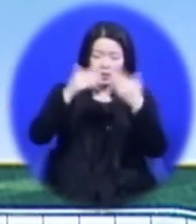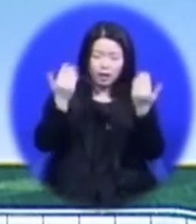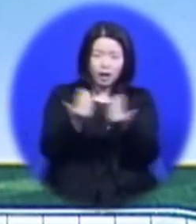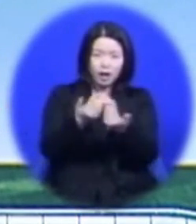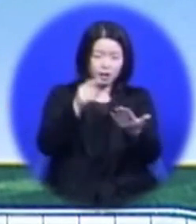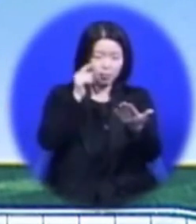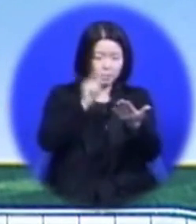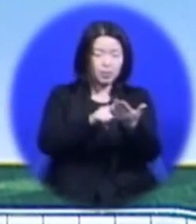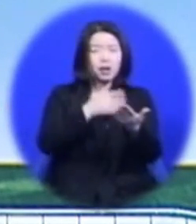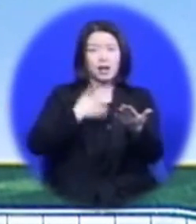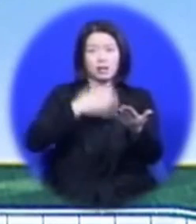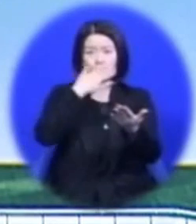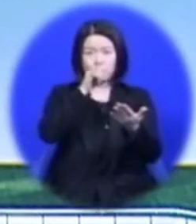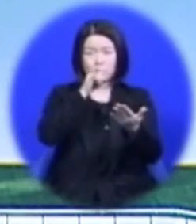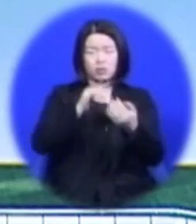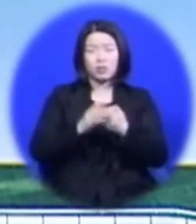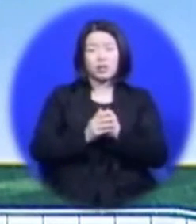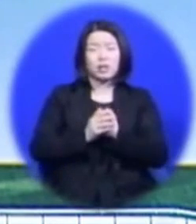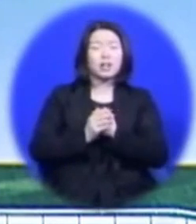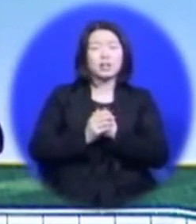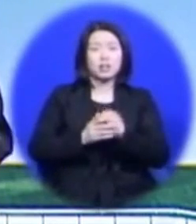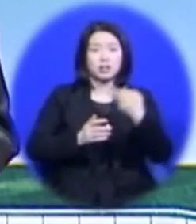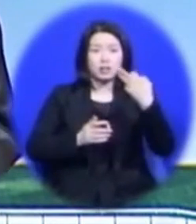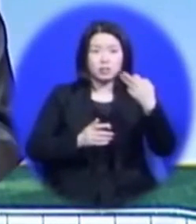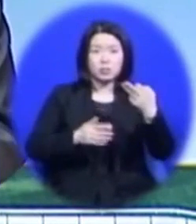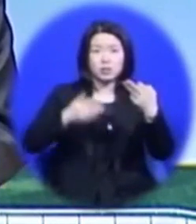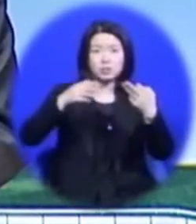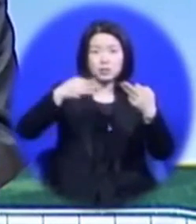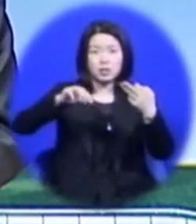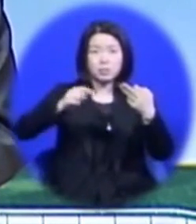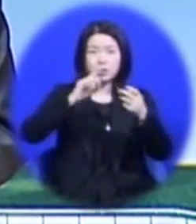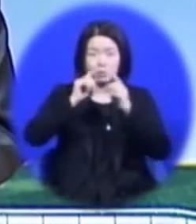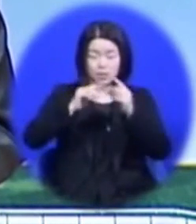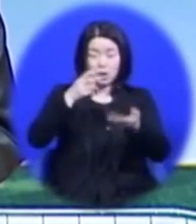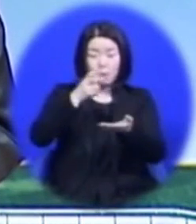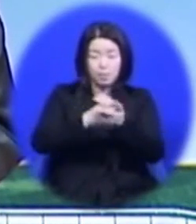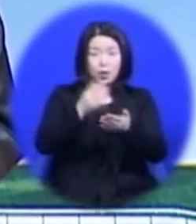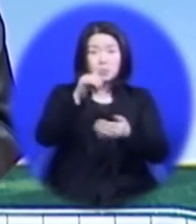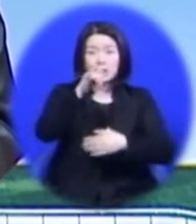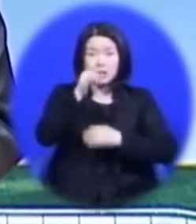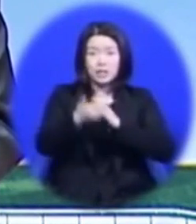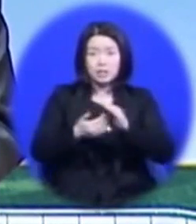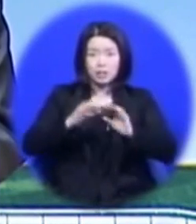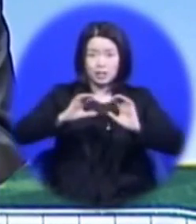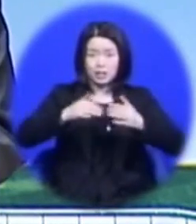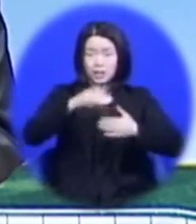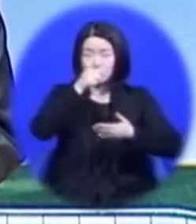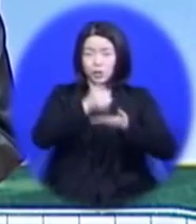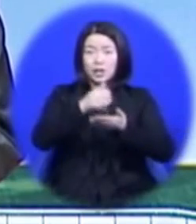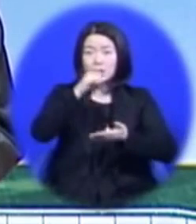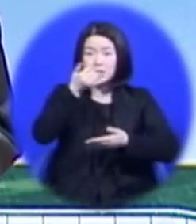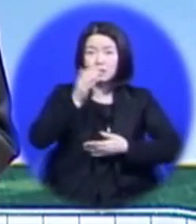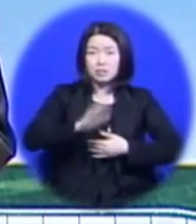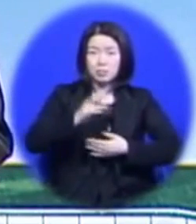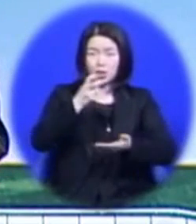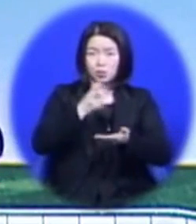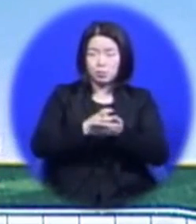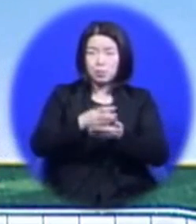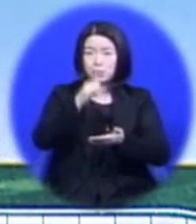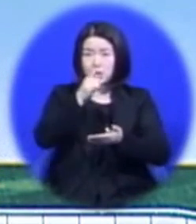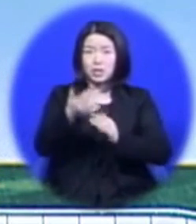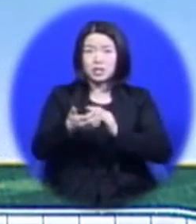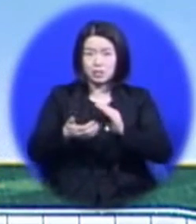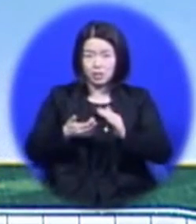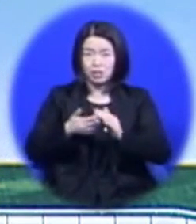13절 말씀에 율법이 있기 전에도 죄가 세상에 있었으나 율법이 없을 때에는 죄가